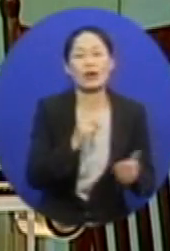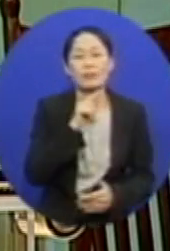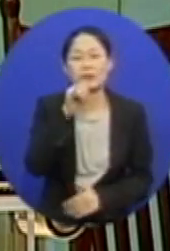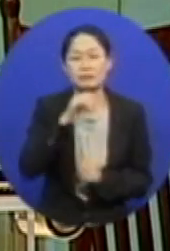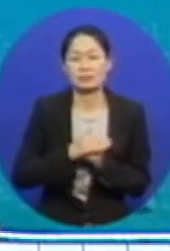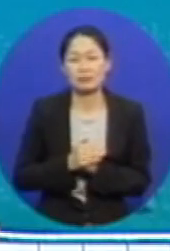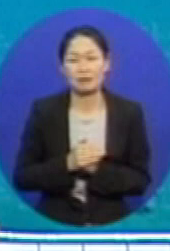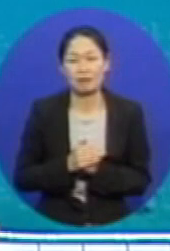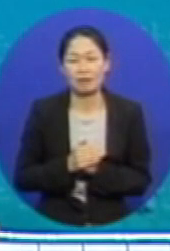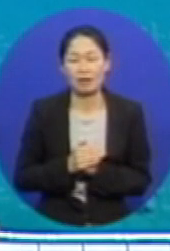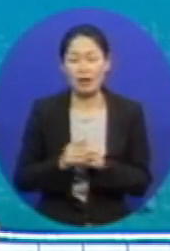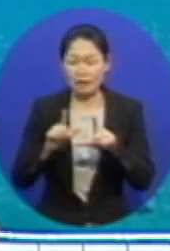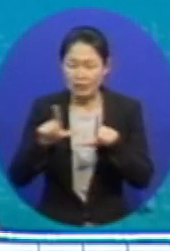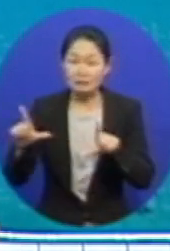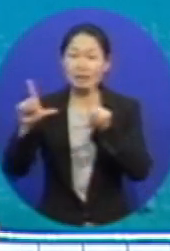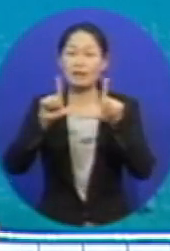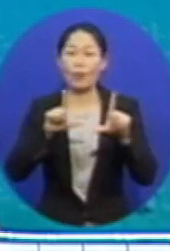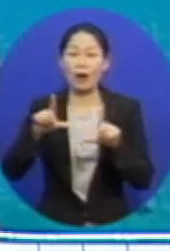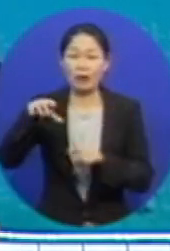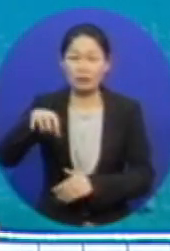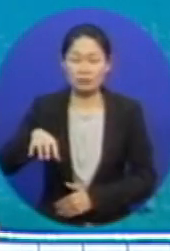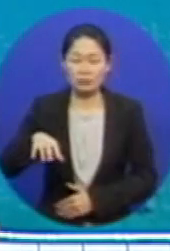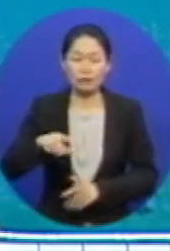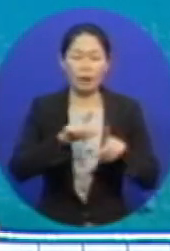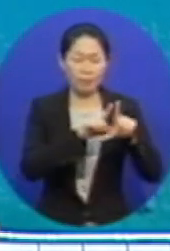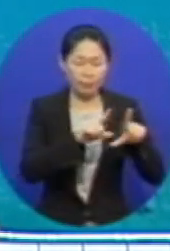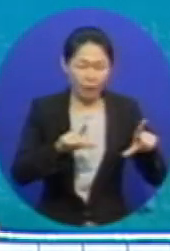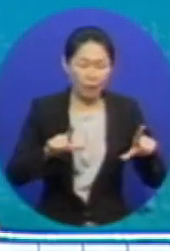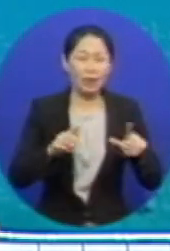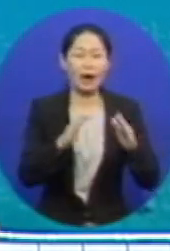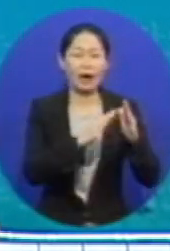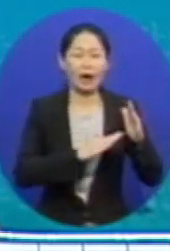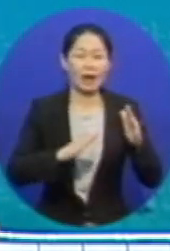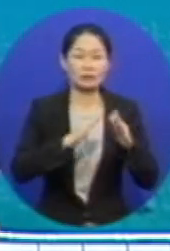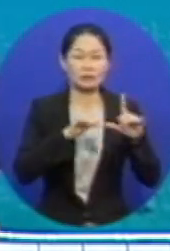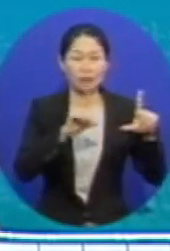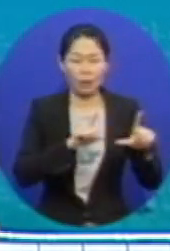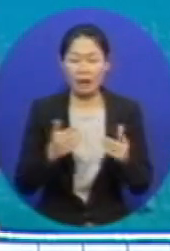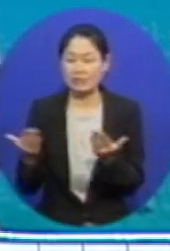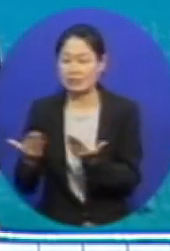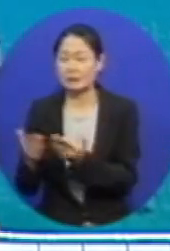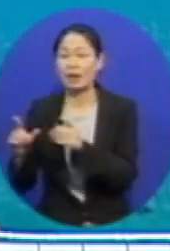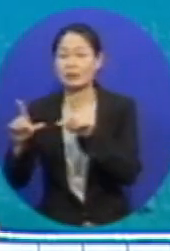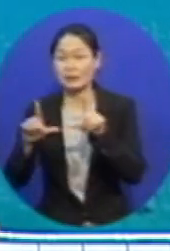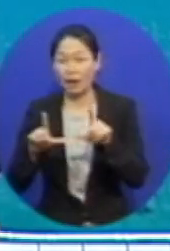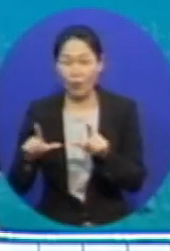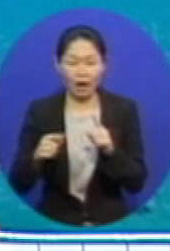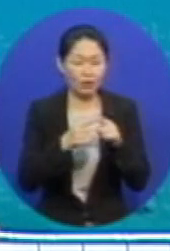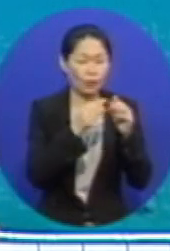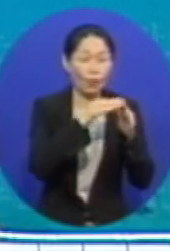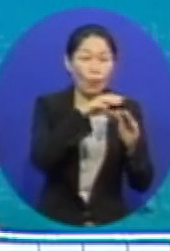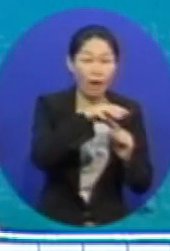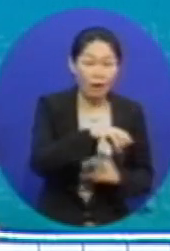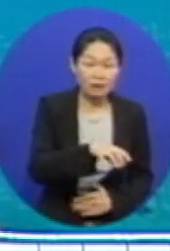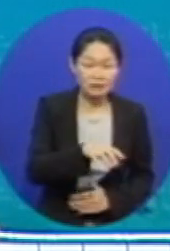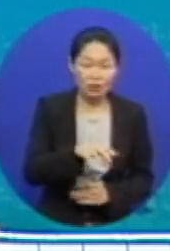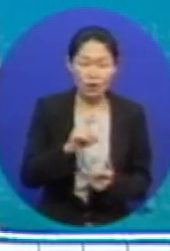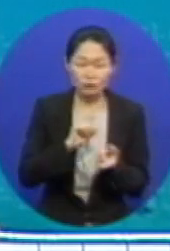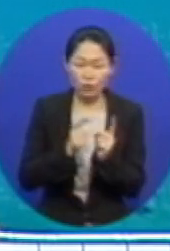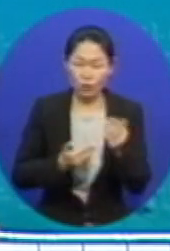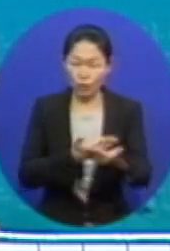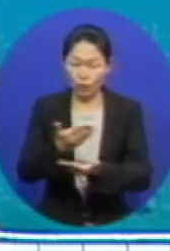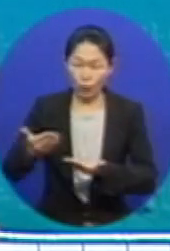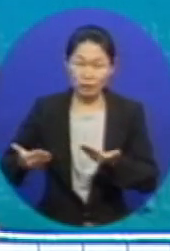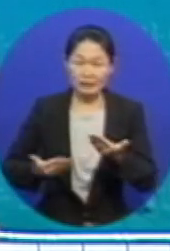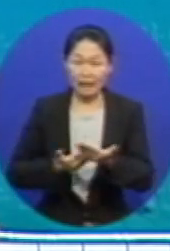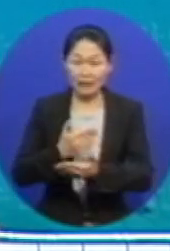아주 일상생활에서 평범한 가정생활 직장생활 교회에서 교우들 하고 교제하는 그